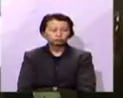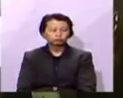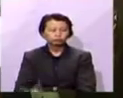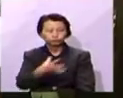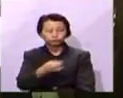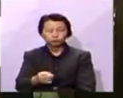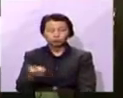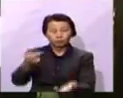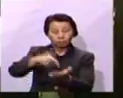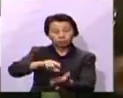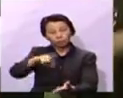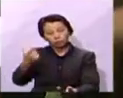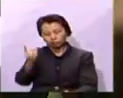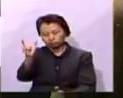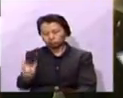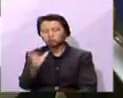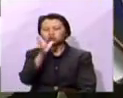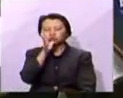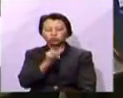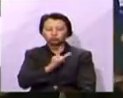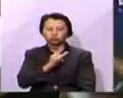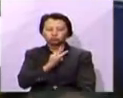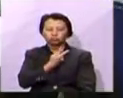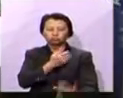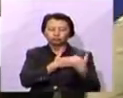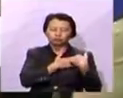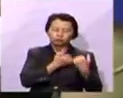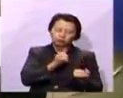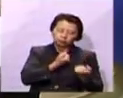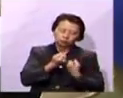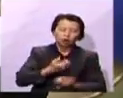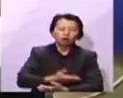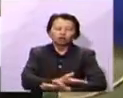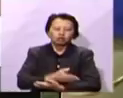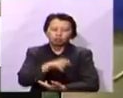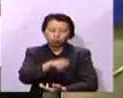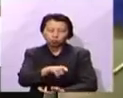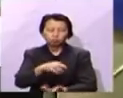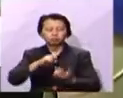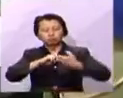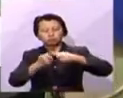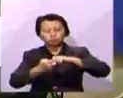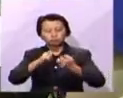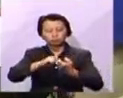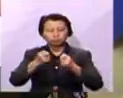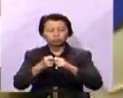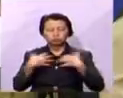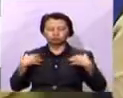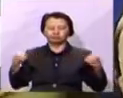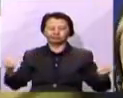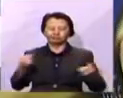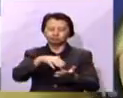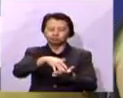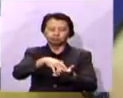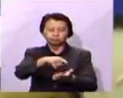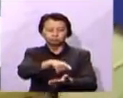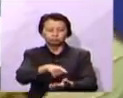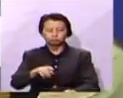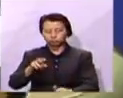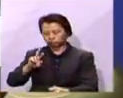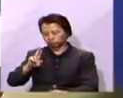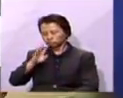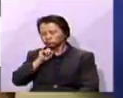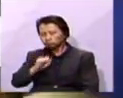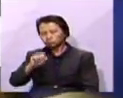Manakala seorang lagi ibu tunggal terpaksa menanggung penderitaan seorang anaknya yang mengalami masalah kesihatan. Rajendra Kaur,